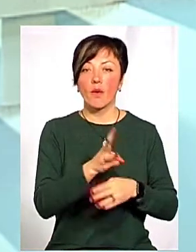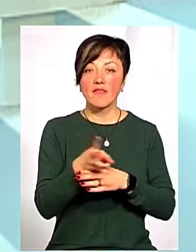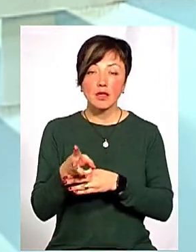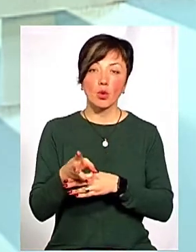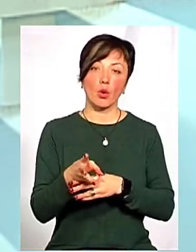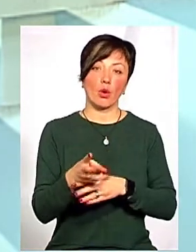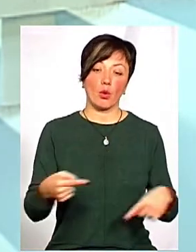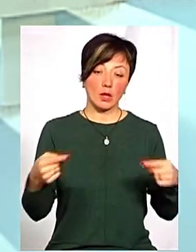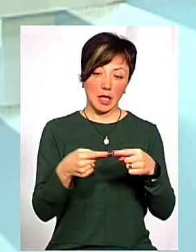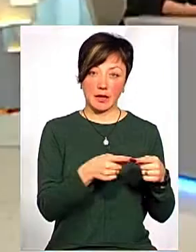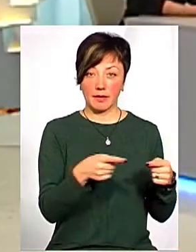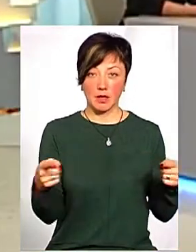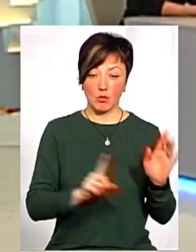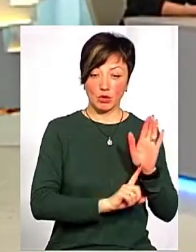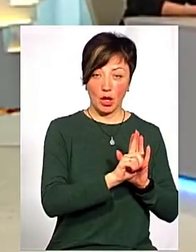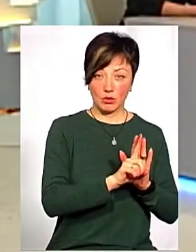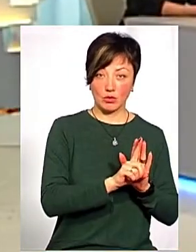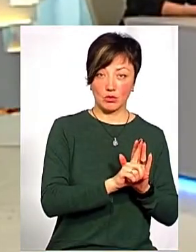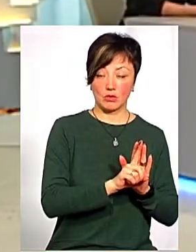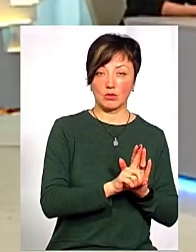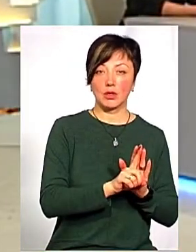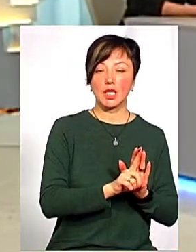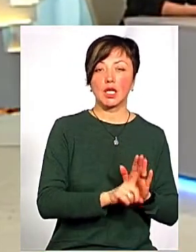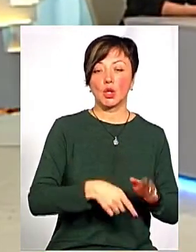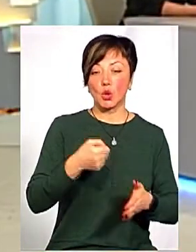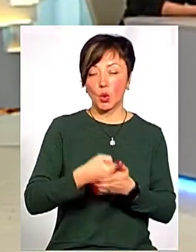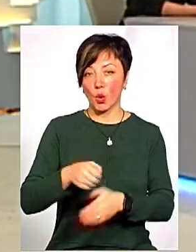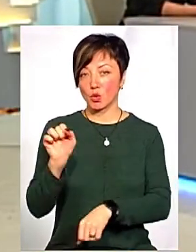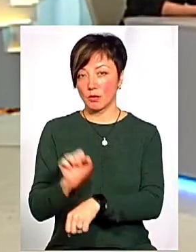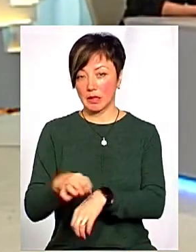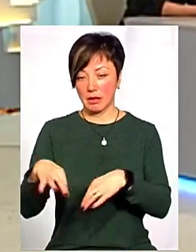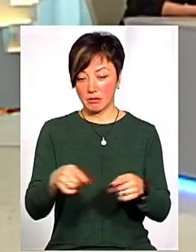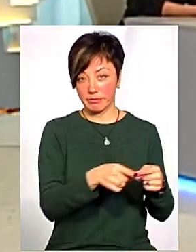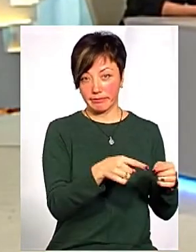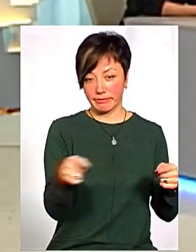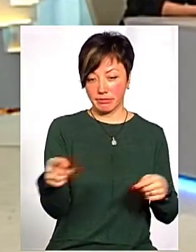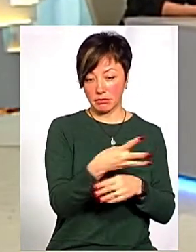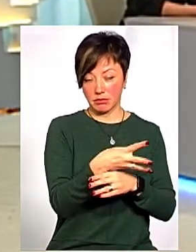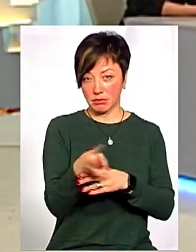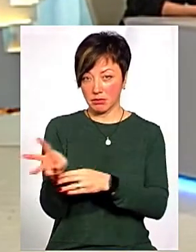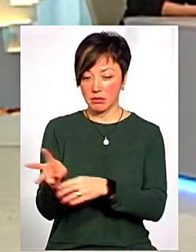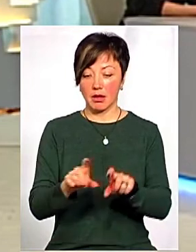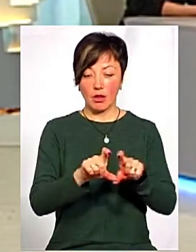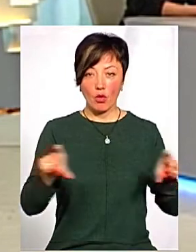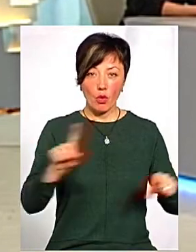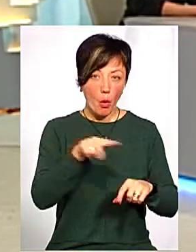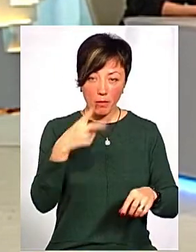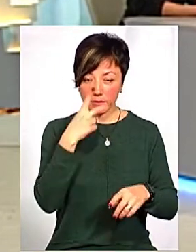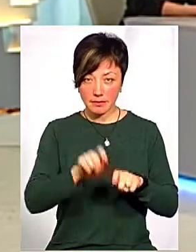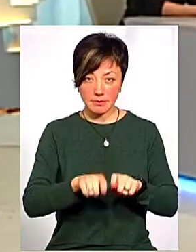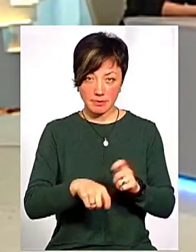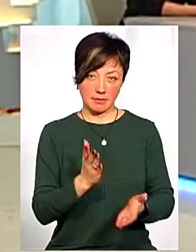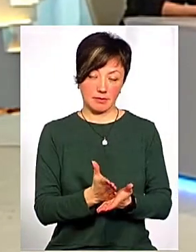відео, конкретний відрізок відео від початку фіксування порушення до зупинки транспортного засобу, де оглядається номерний знак